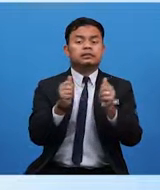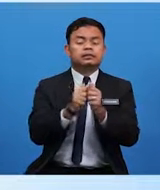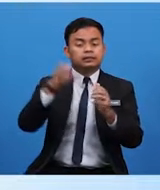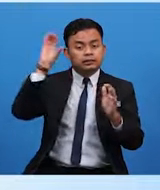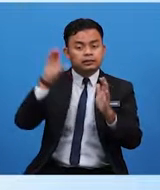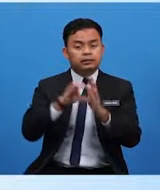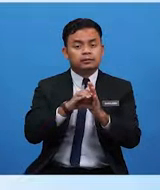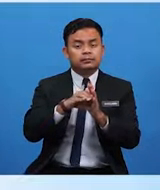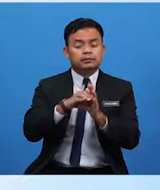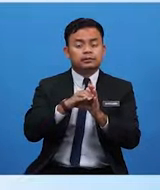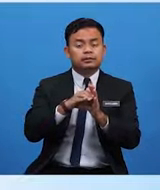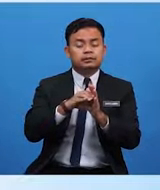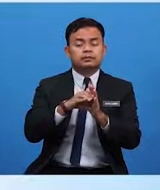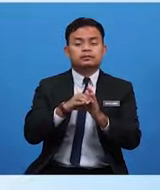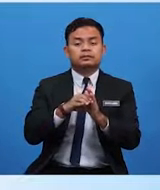1/2